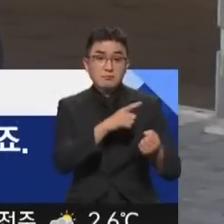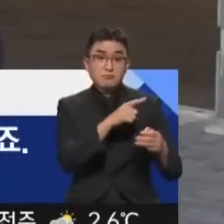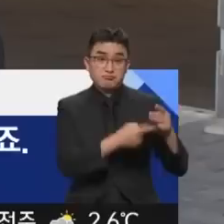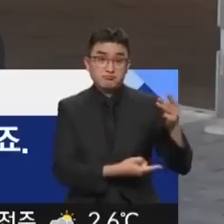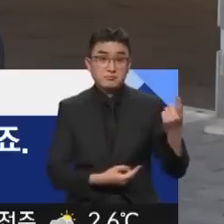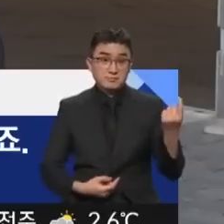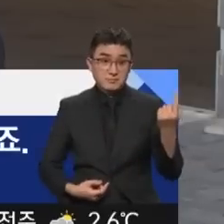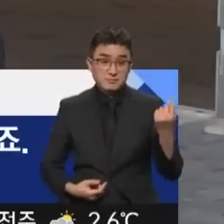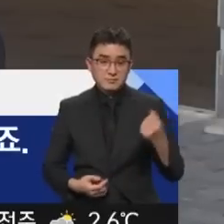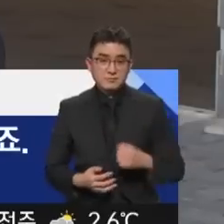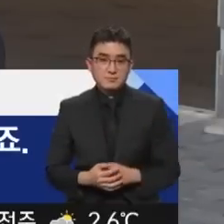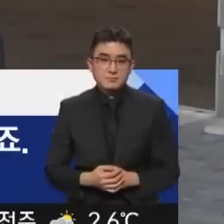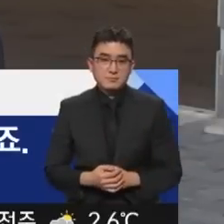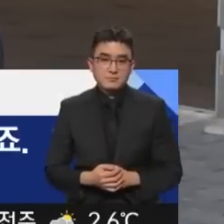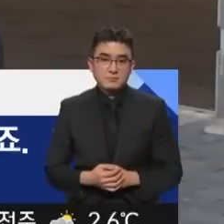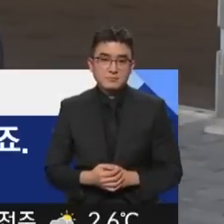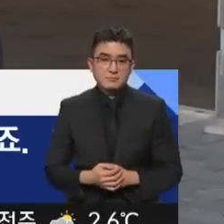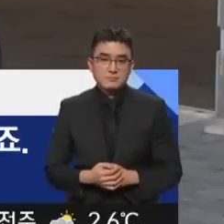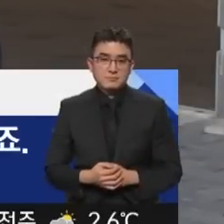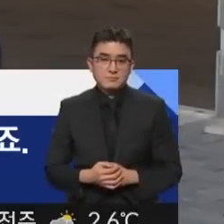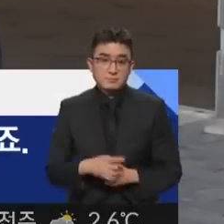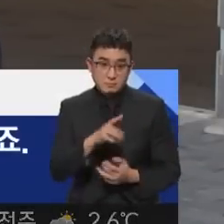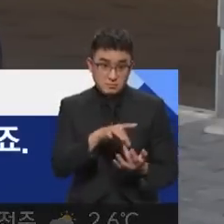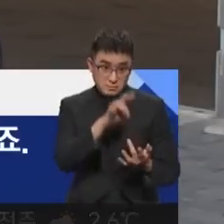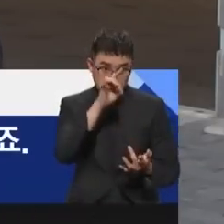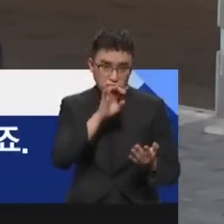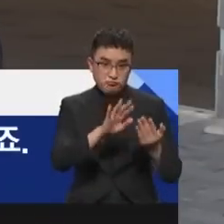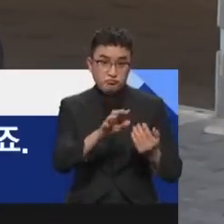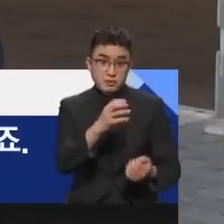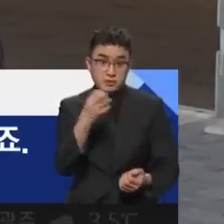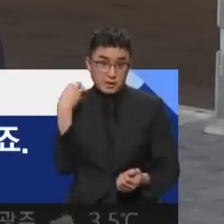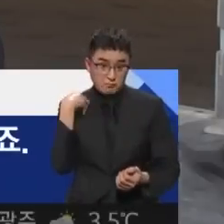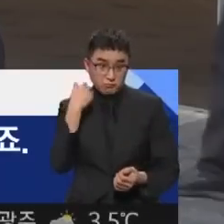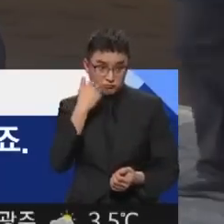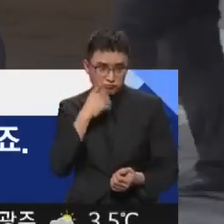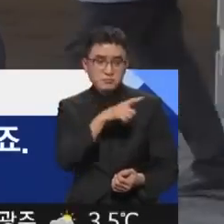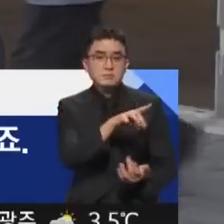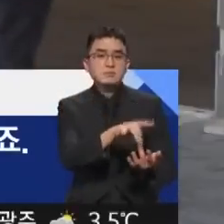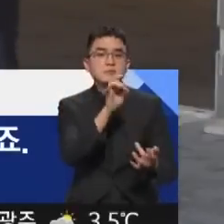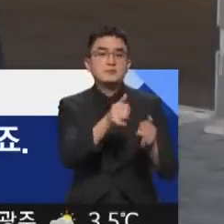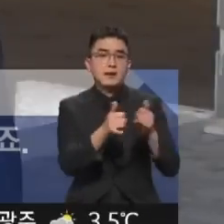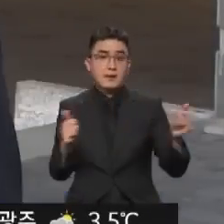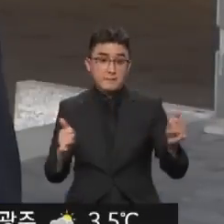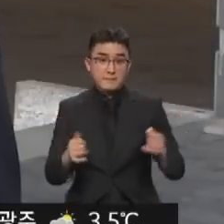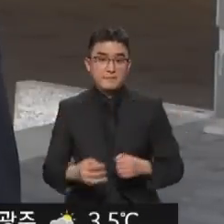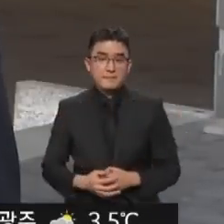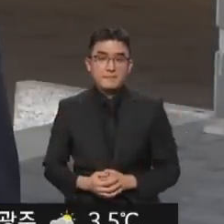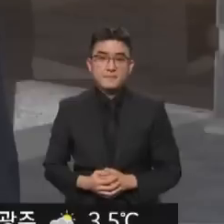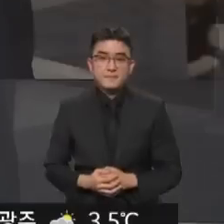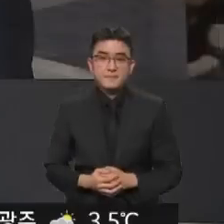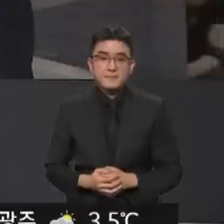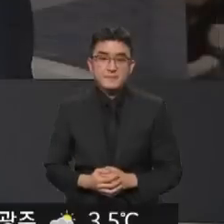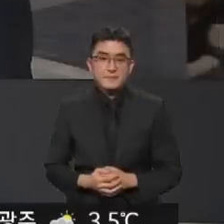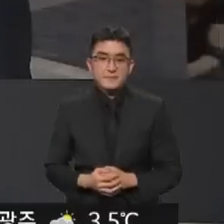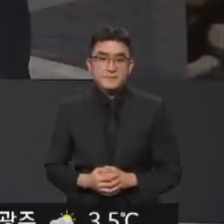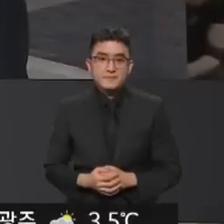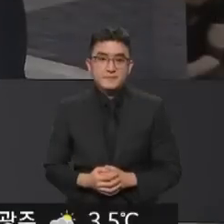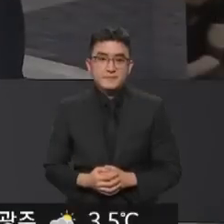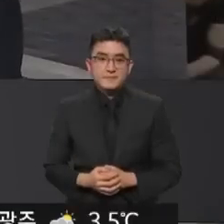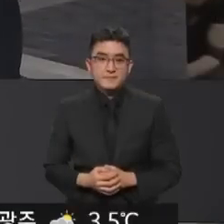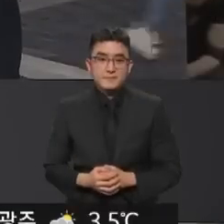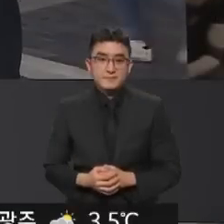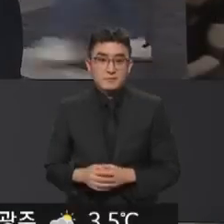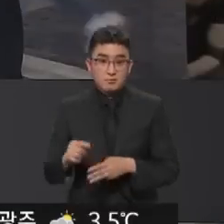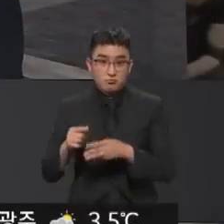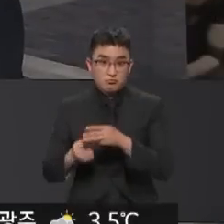거죠. 왜냐하면 그 책임도 사실 인사권자가 지시게 되는 것 아니겠습니까? 네, 그러니까